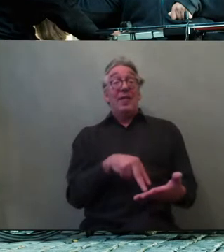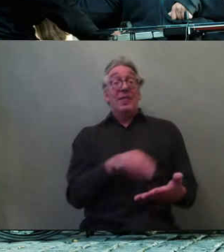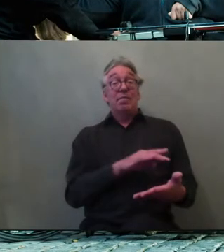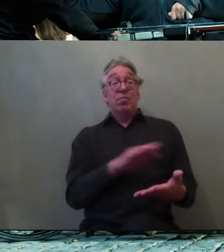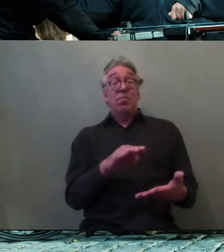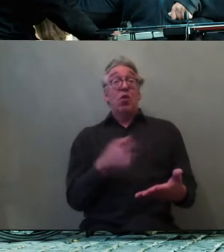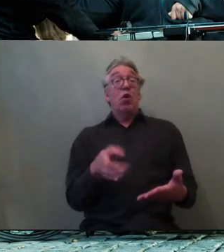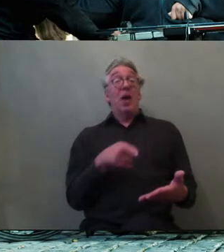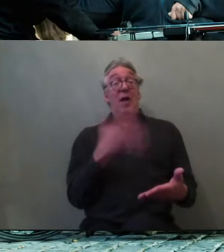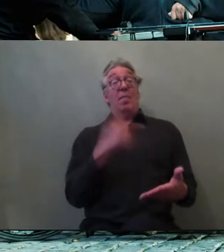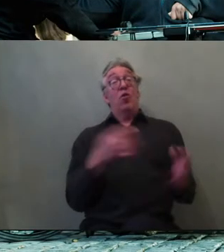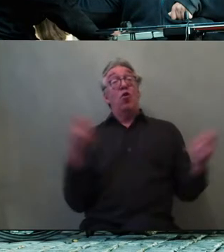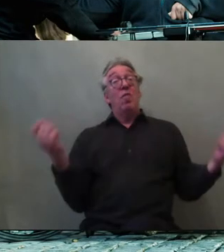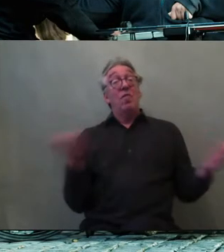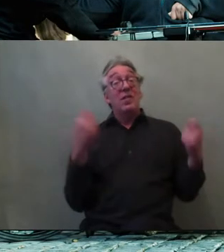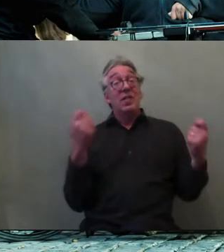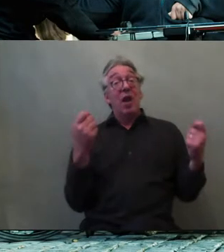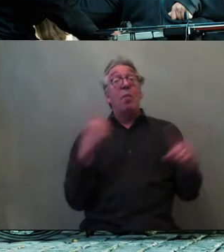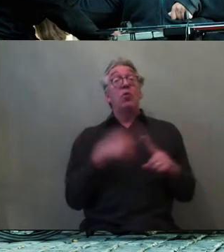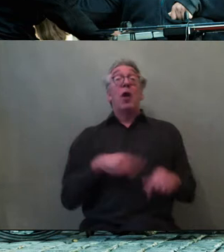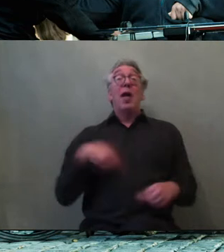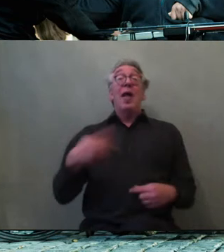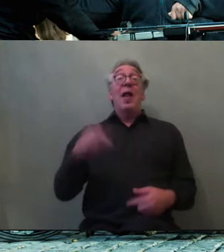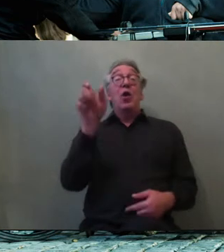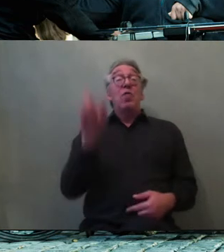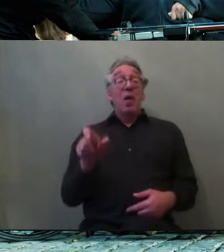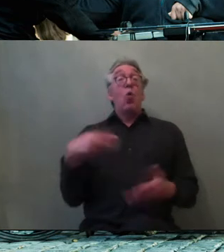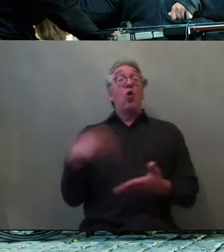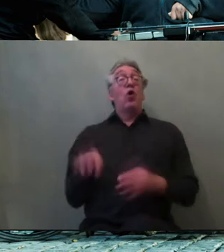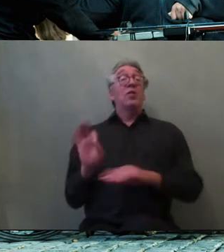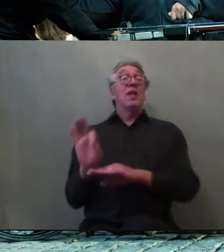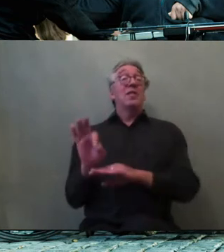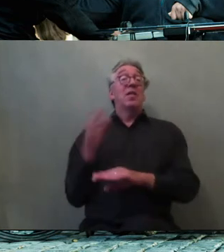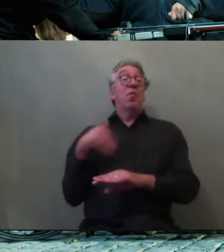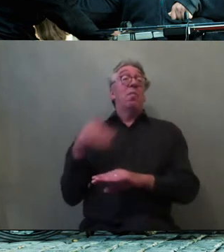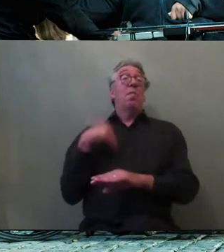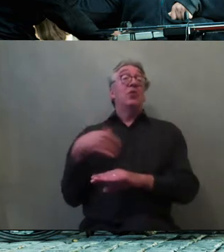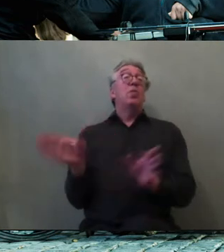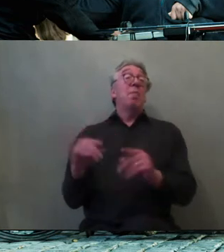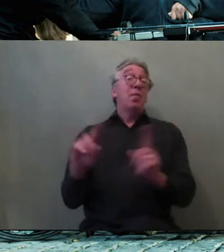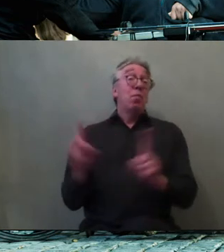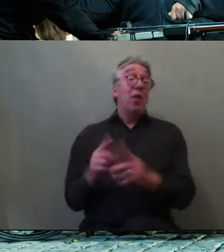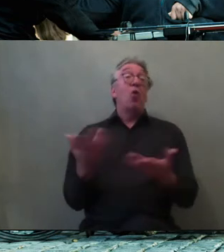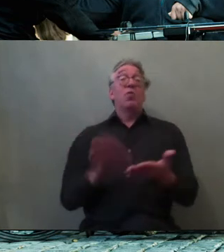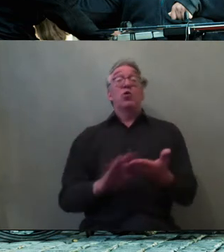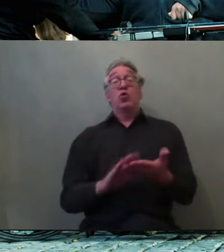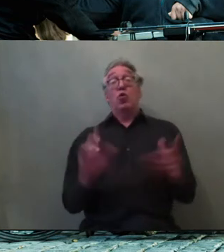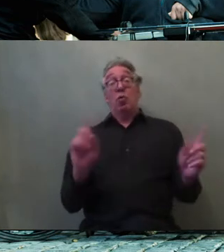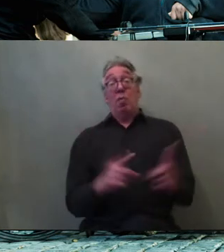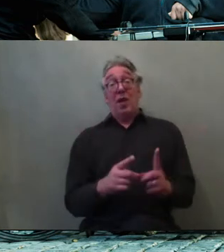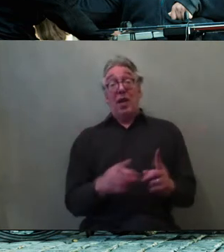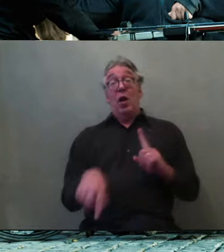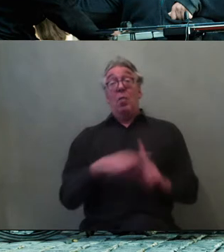festival ook wekelijkse danslessen voor mensen met en zonder beperking. En organiseren zij trainingen